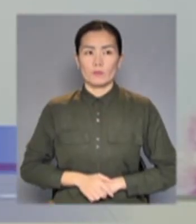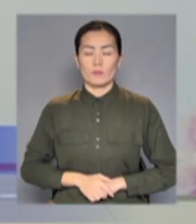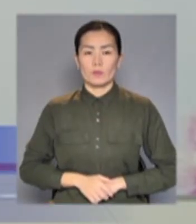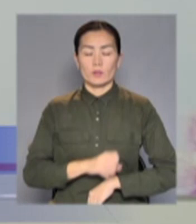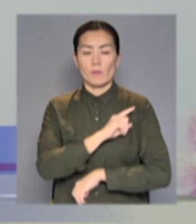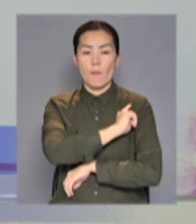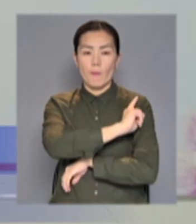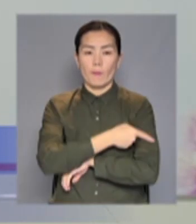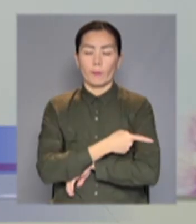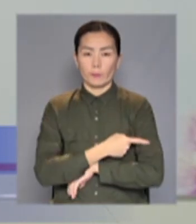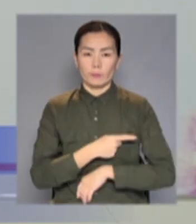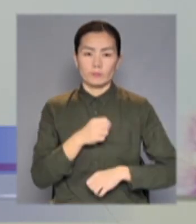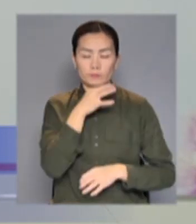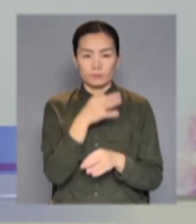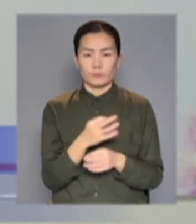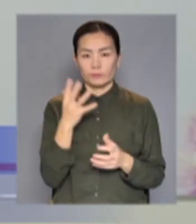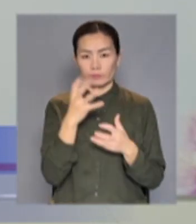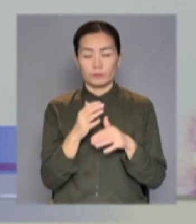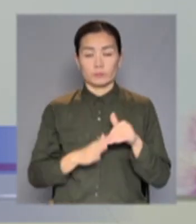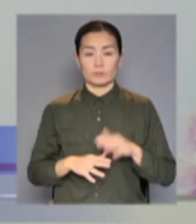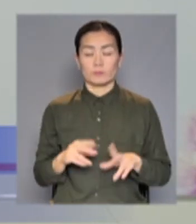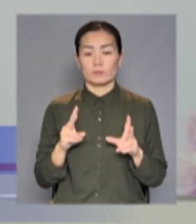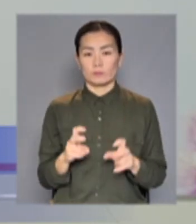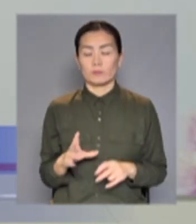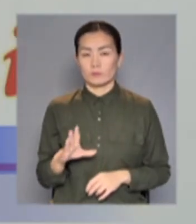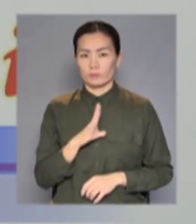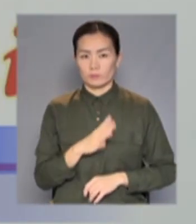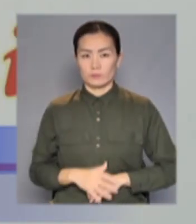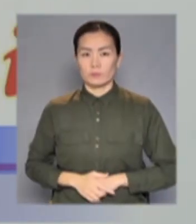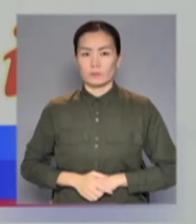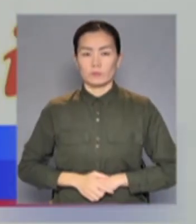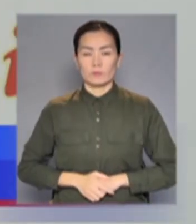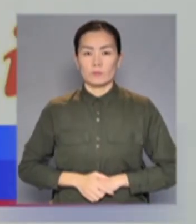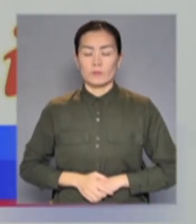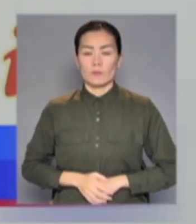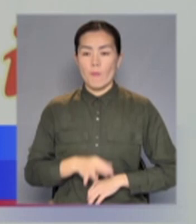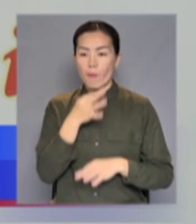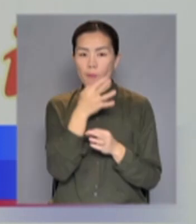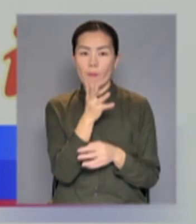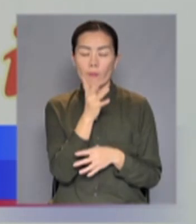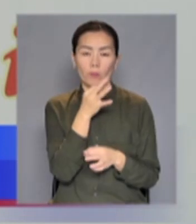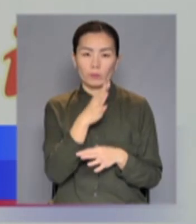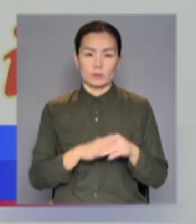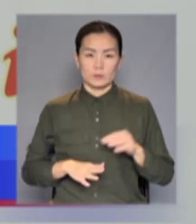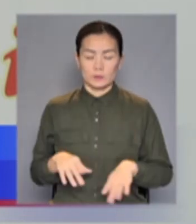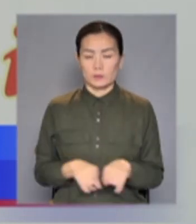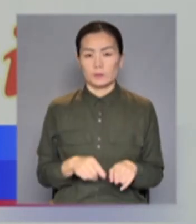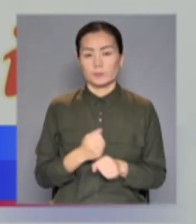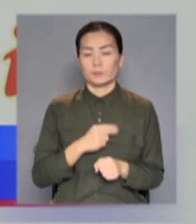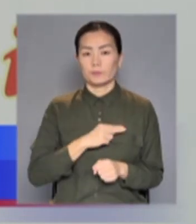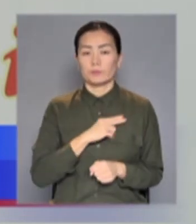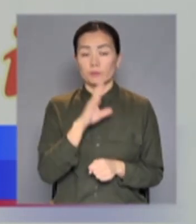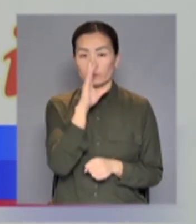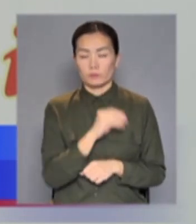мықты жауапкершілігі мол мамандықтардың бірі деп айталамыз. Барлық уақытта ол кез келген мамандықтың рөлін атқара